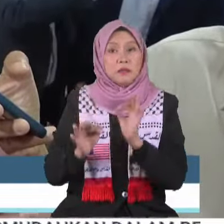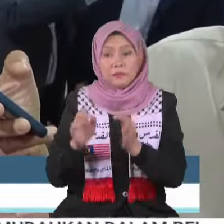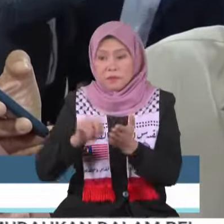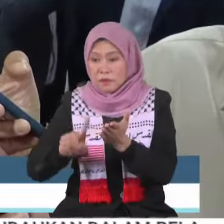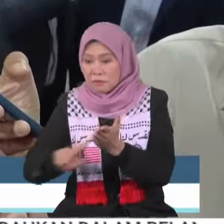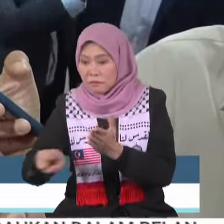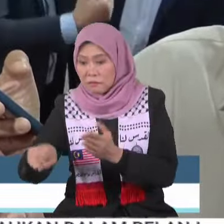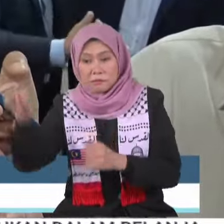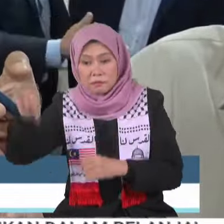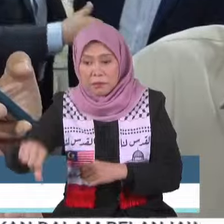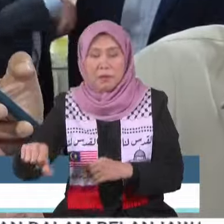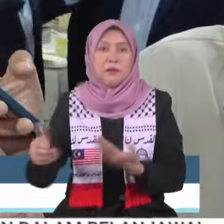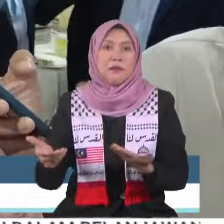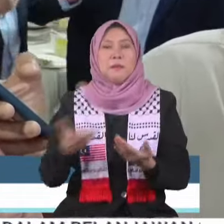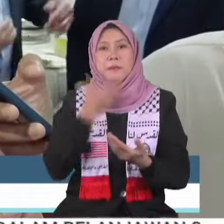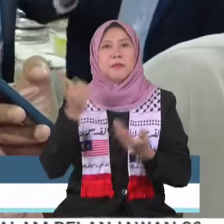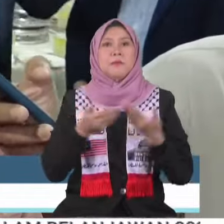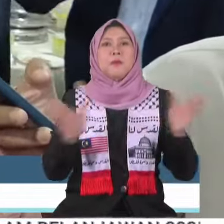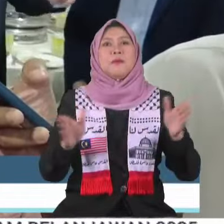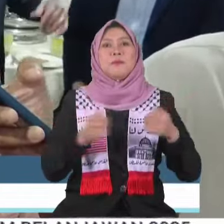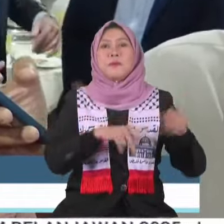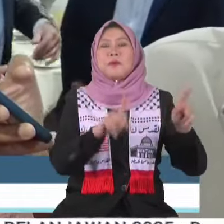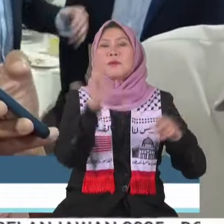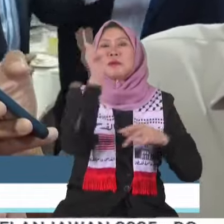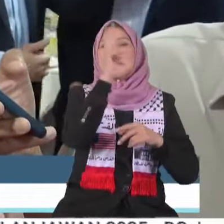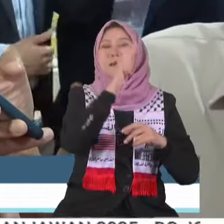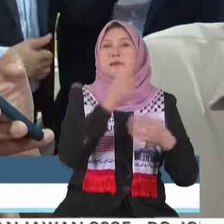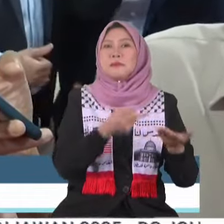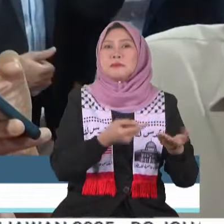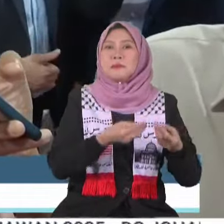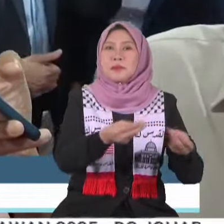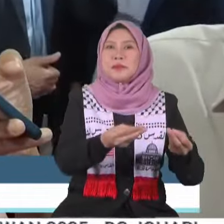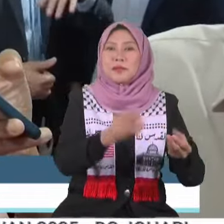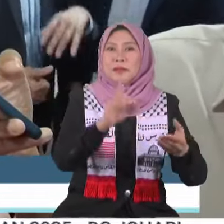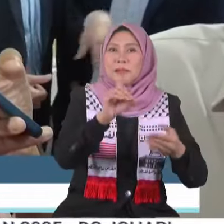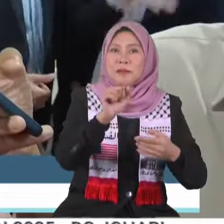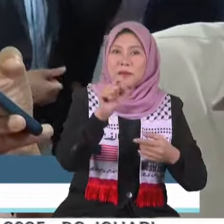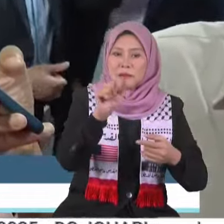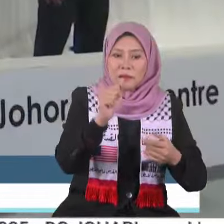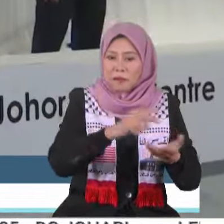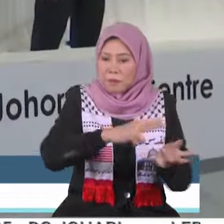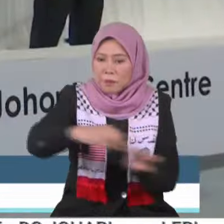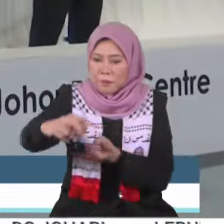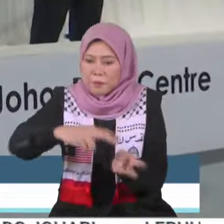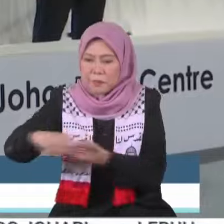akan membuka ruang untuk keadaan di mana data kita diberikan dan data itu disalahgunakan.